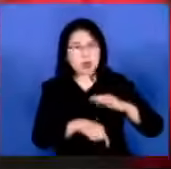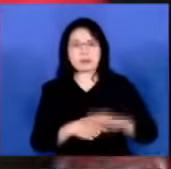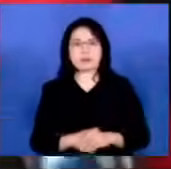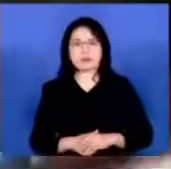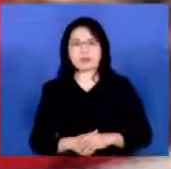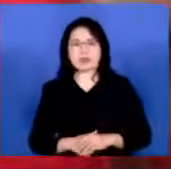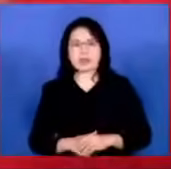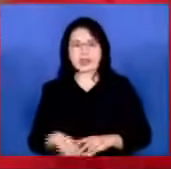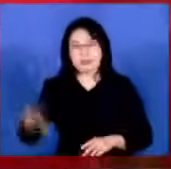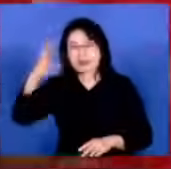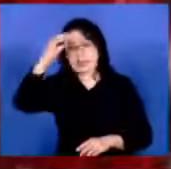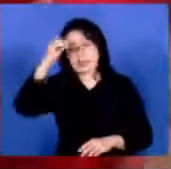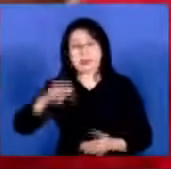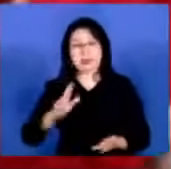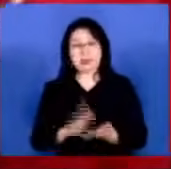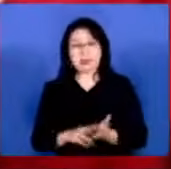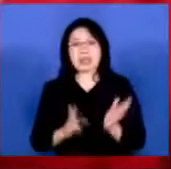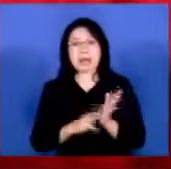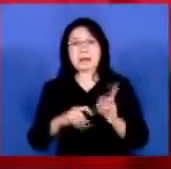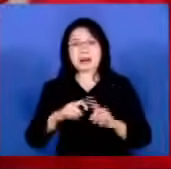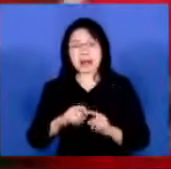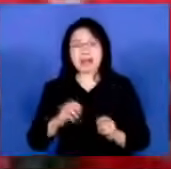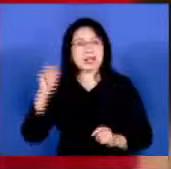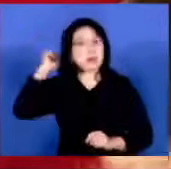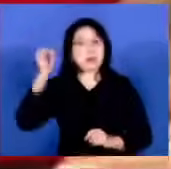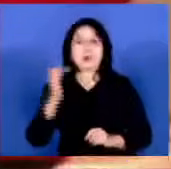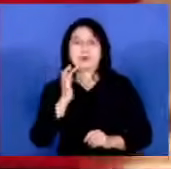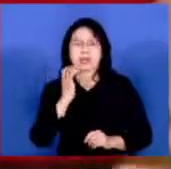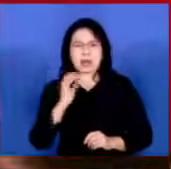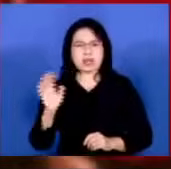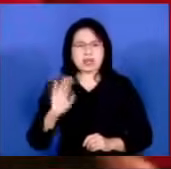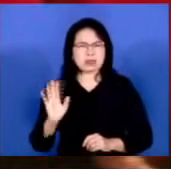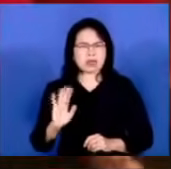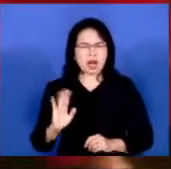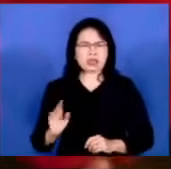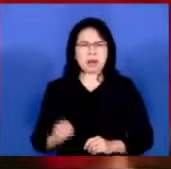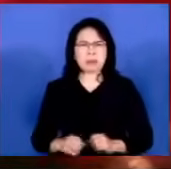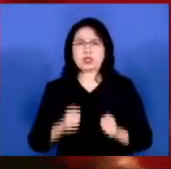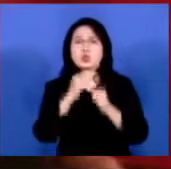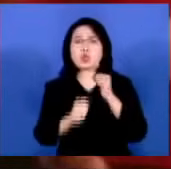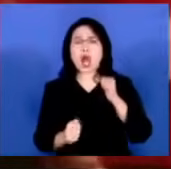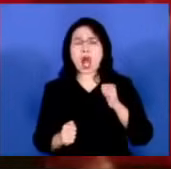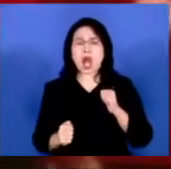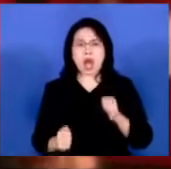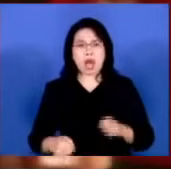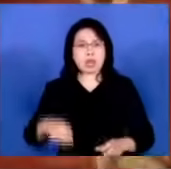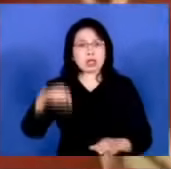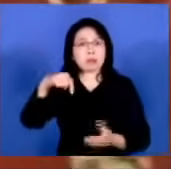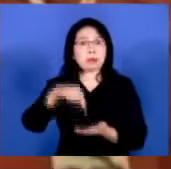merespon soal Keputusan Mahkamah Konstitusi Megawati juga meminta agar jangan sampai terjadi kecurangan dalam pemilu